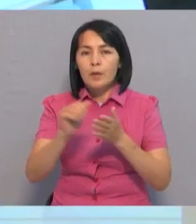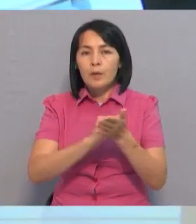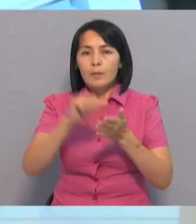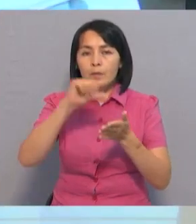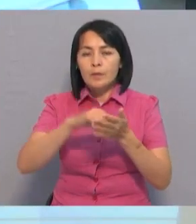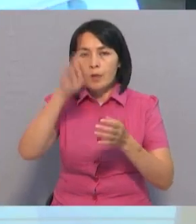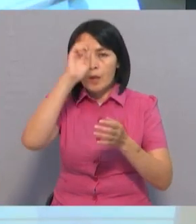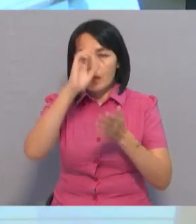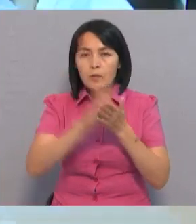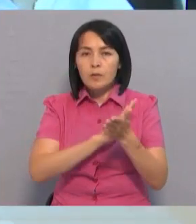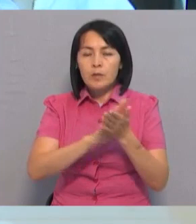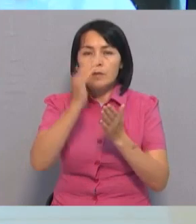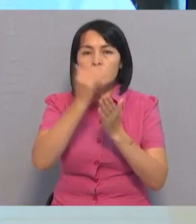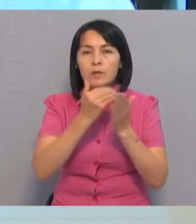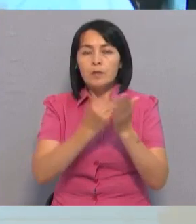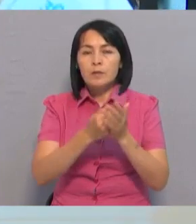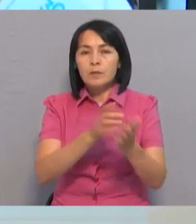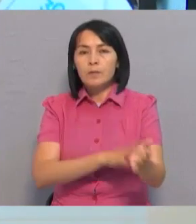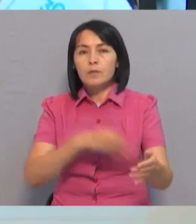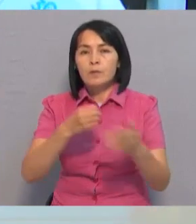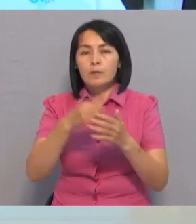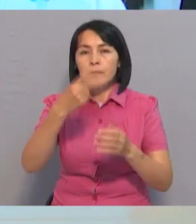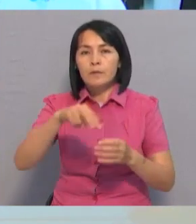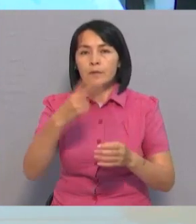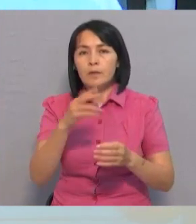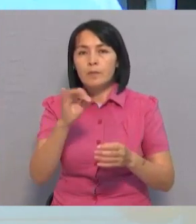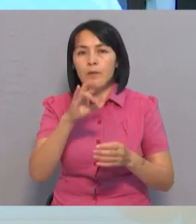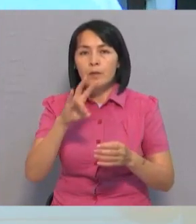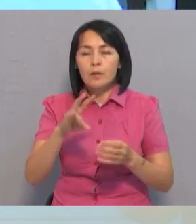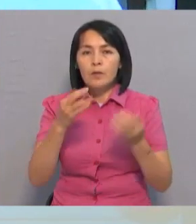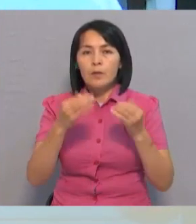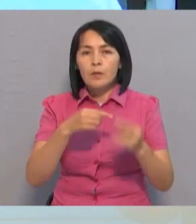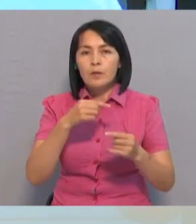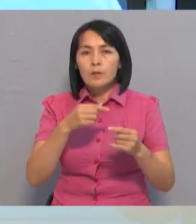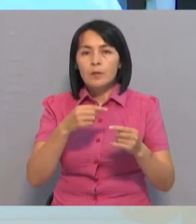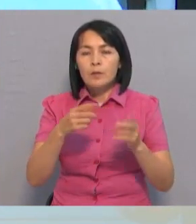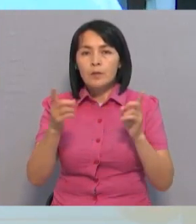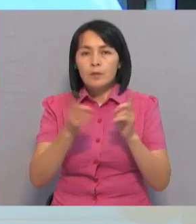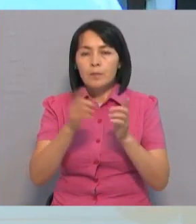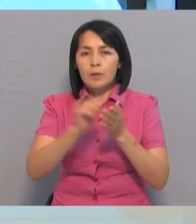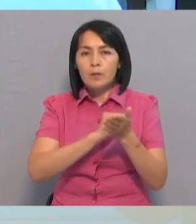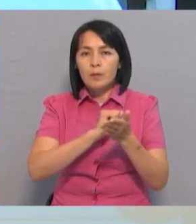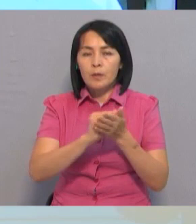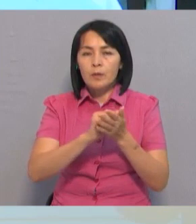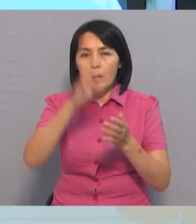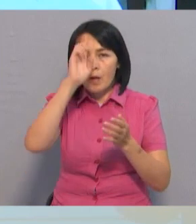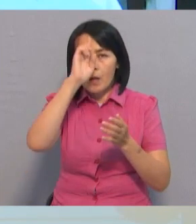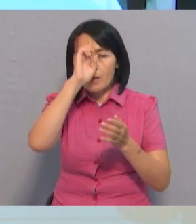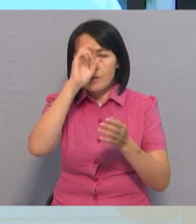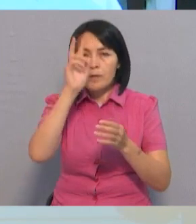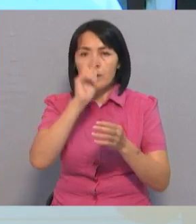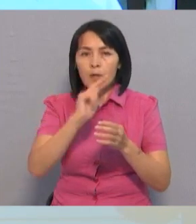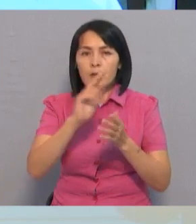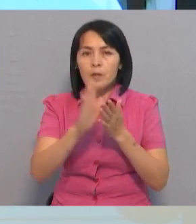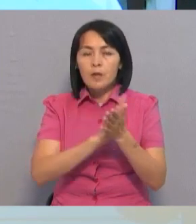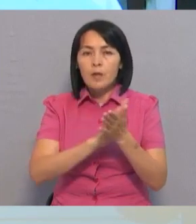на государственный грант в рамках программы продлится до 22 июля. Подробнее о ходе приема документов и государственном образовательном